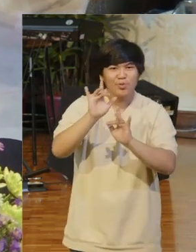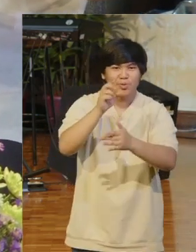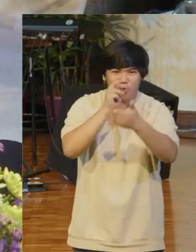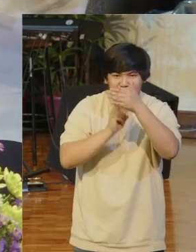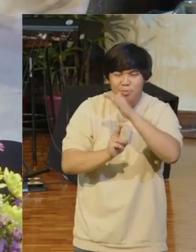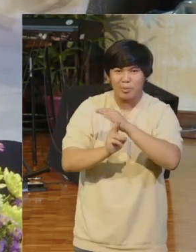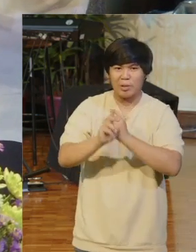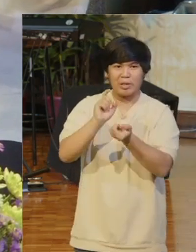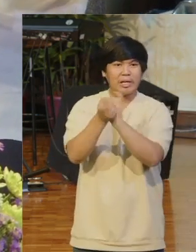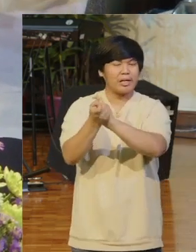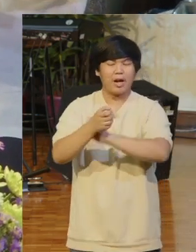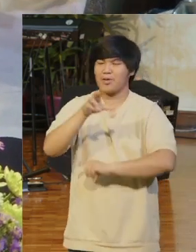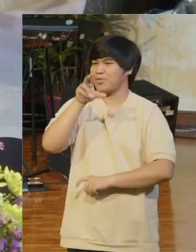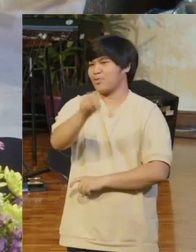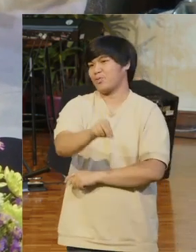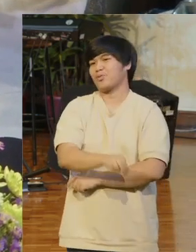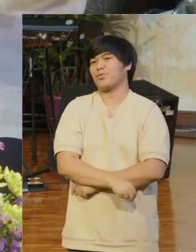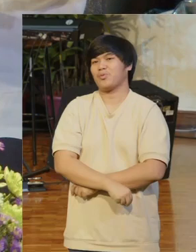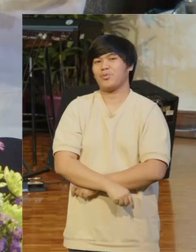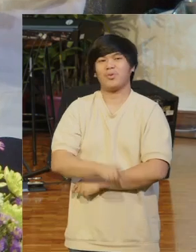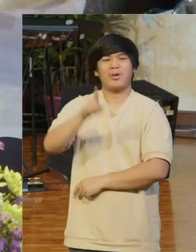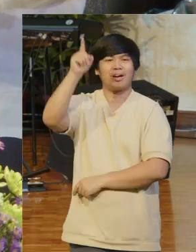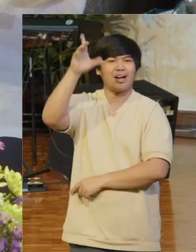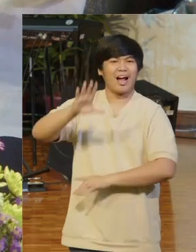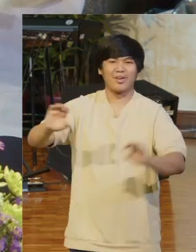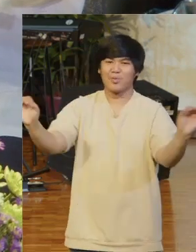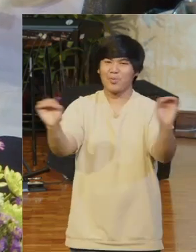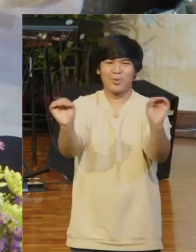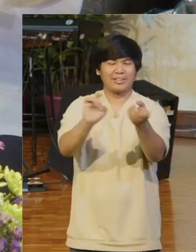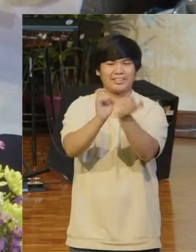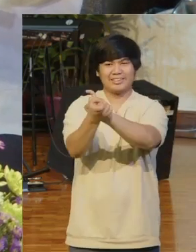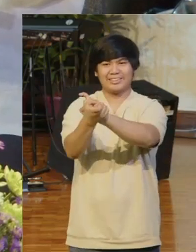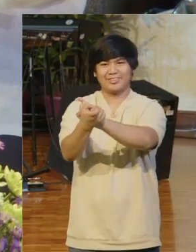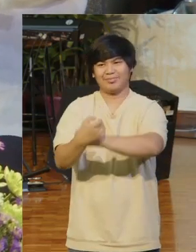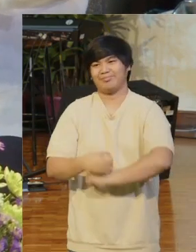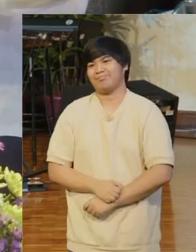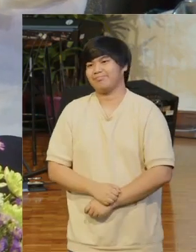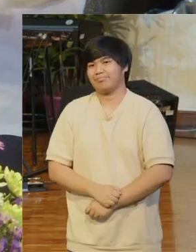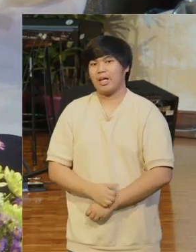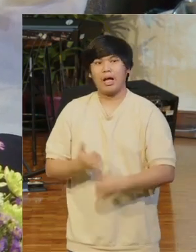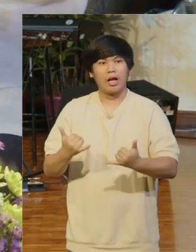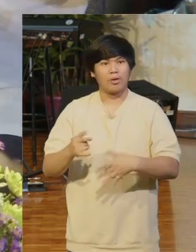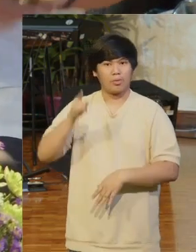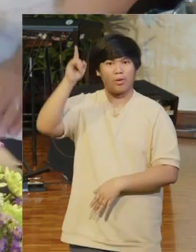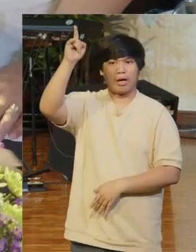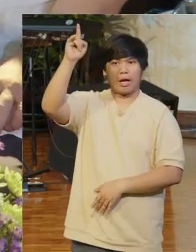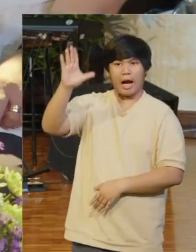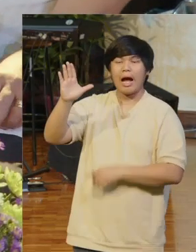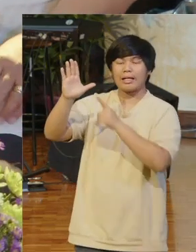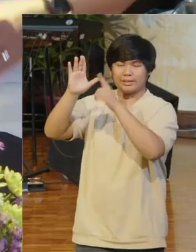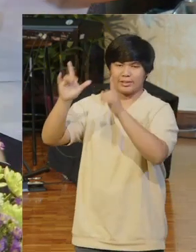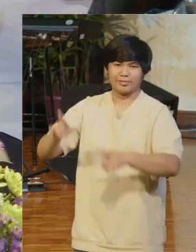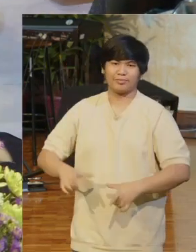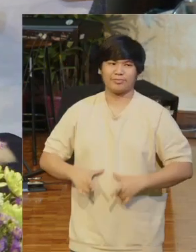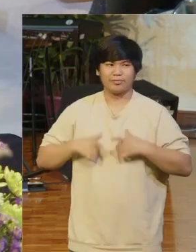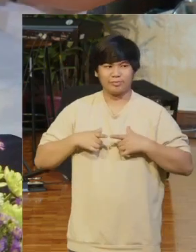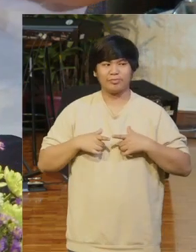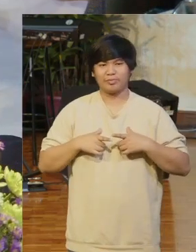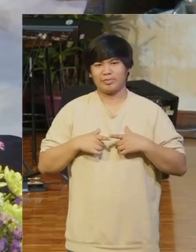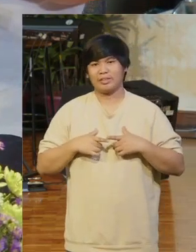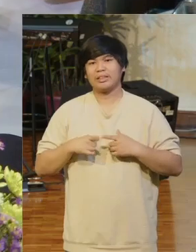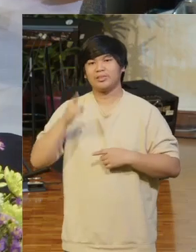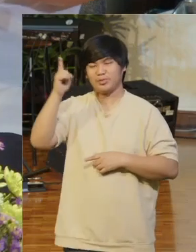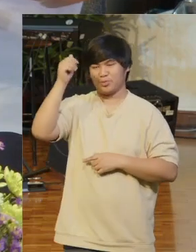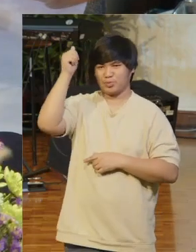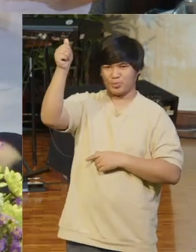loob. Siya ay hindi nagbabago. Siya ay self-existent. Sabi sa John 5:26, For as the